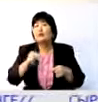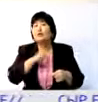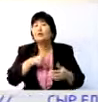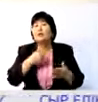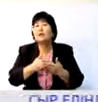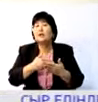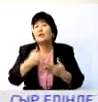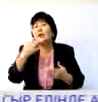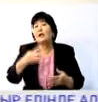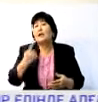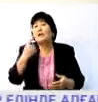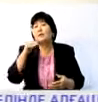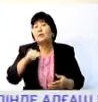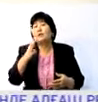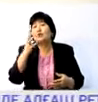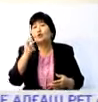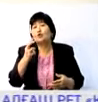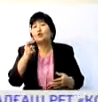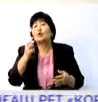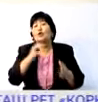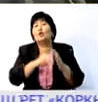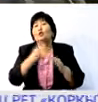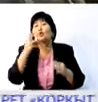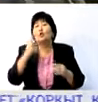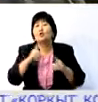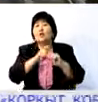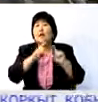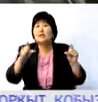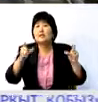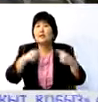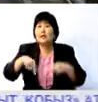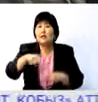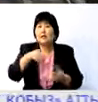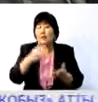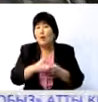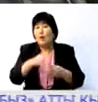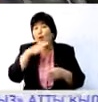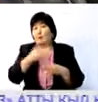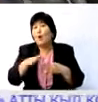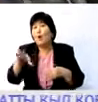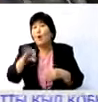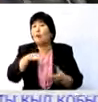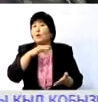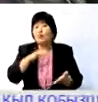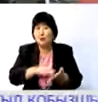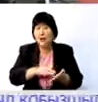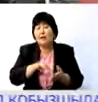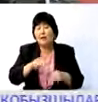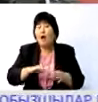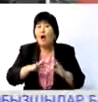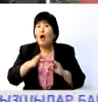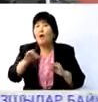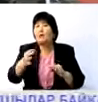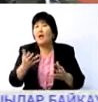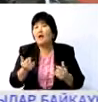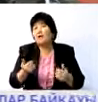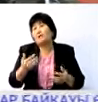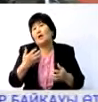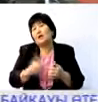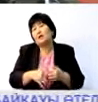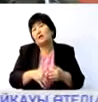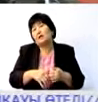тұрған 41393 кәсіпкерлік субъектісі бар. Оның басым бөлігі облыс орталығында. Ал ауылда әлі де болса бейғамдық